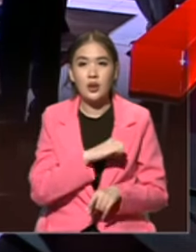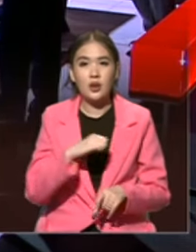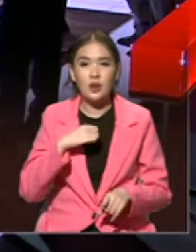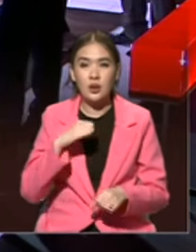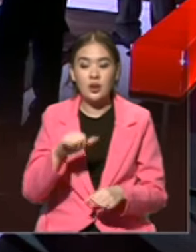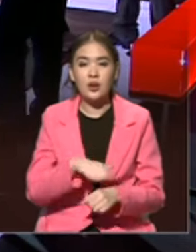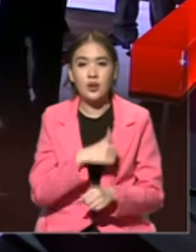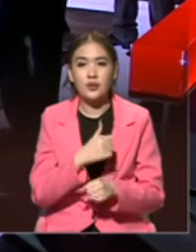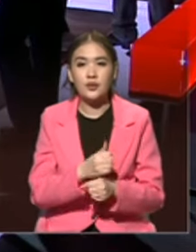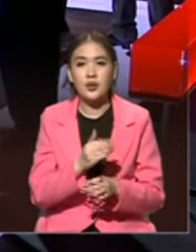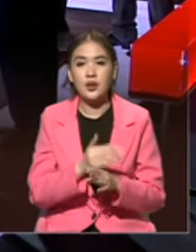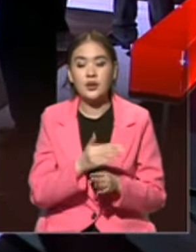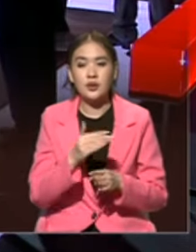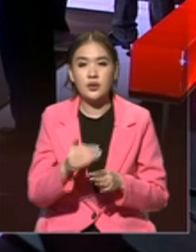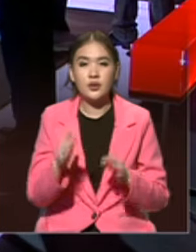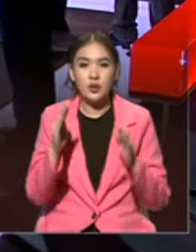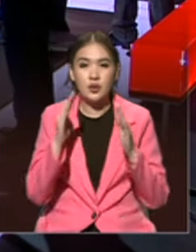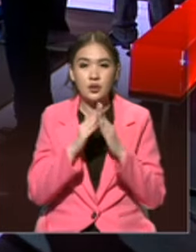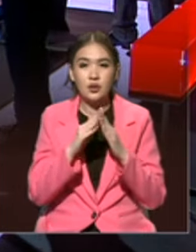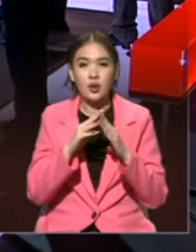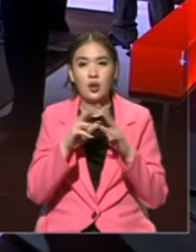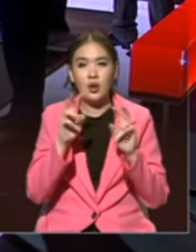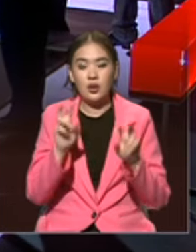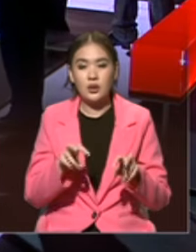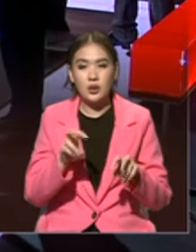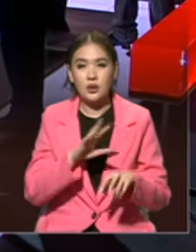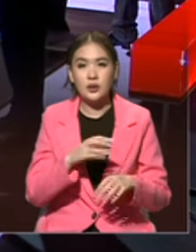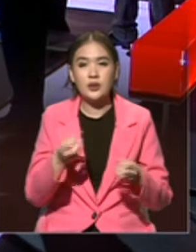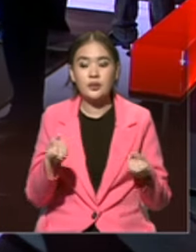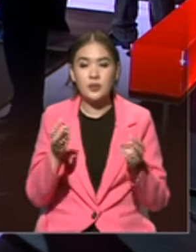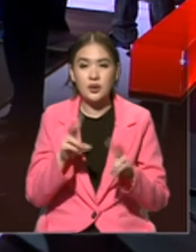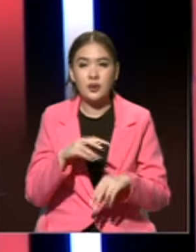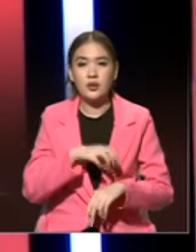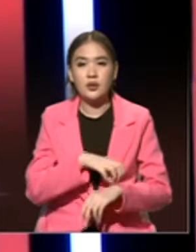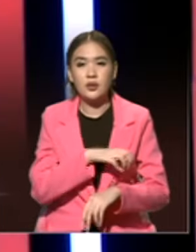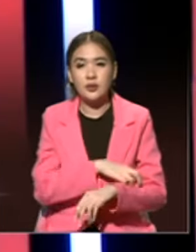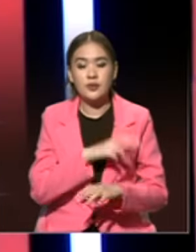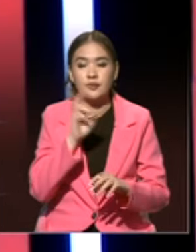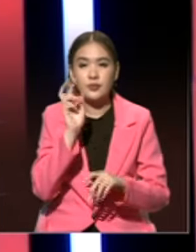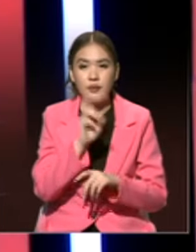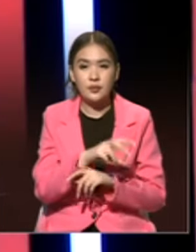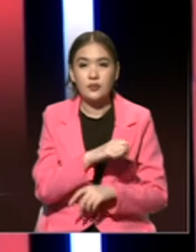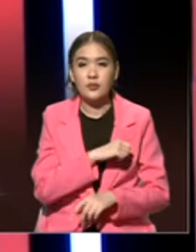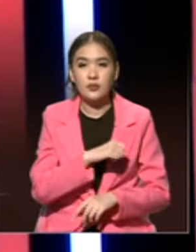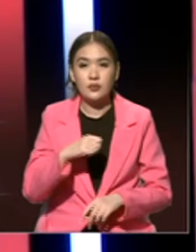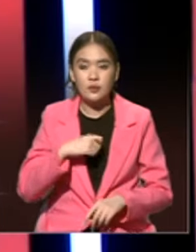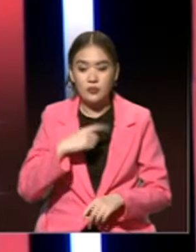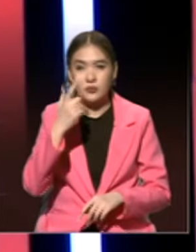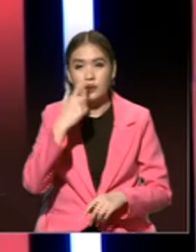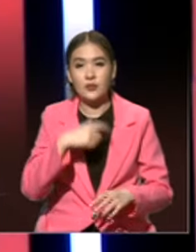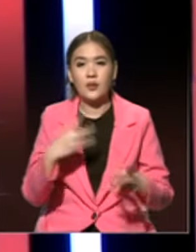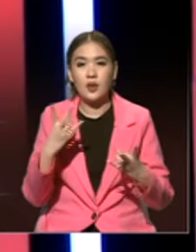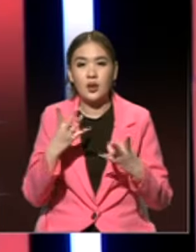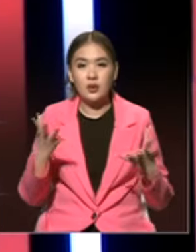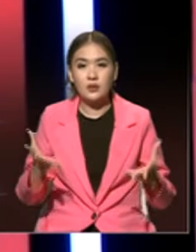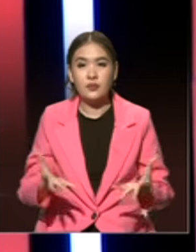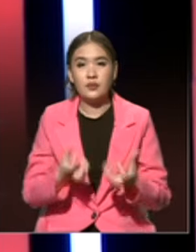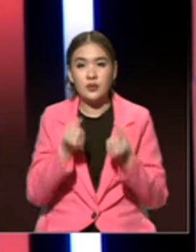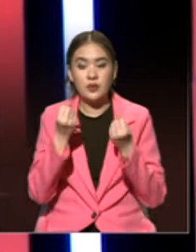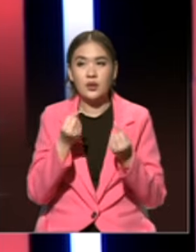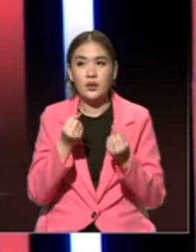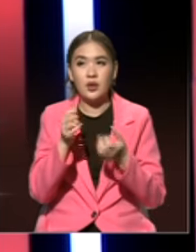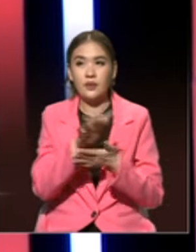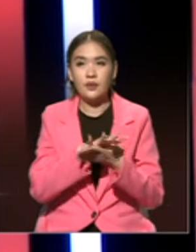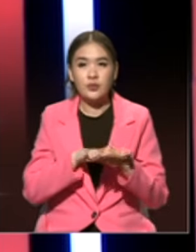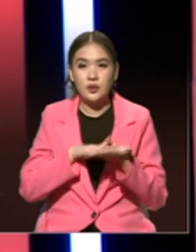бастысы, одан кейін үйде отырып алмаңыздар. Арнайы комиссияға барып, өздеріңіз, өз бастарыңыз міндетті түрде арыз